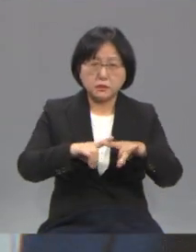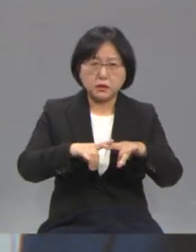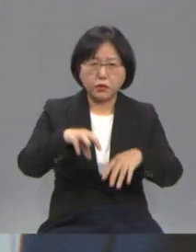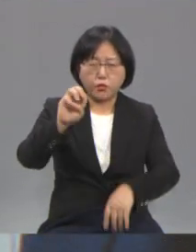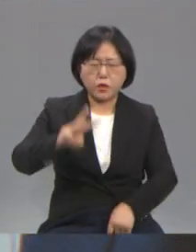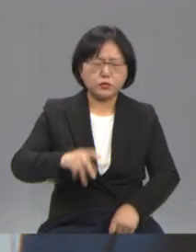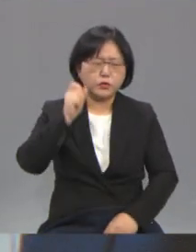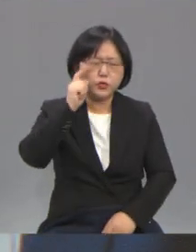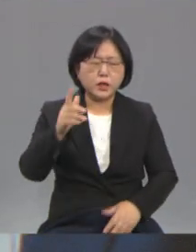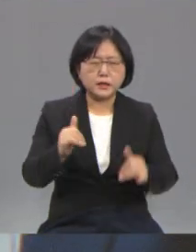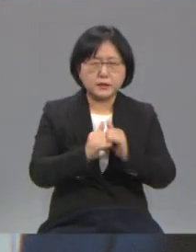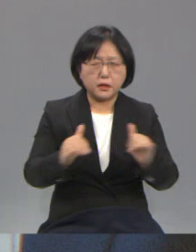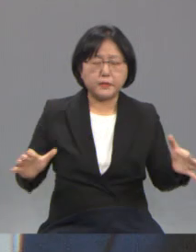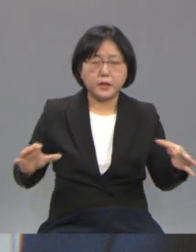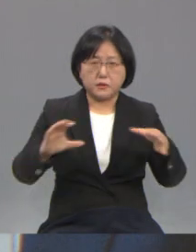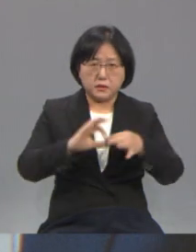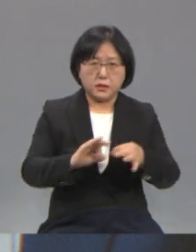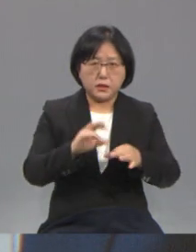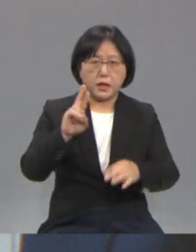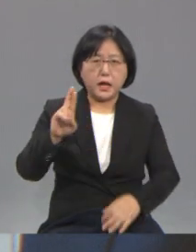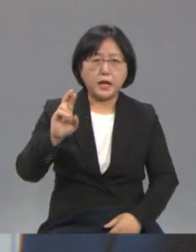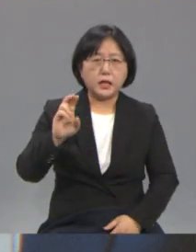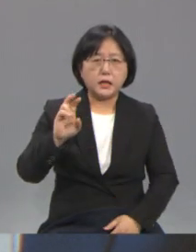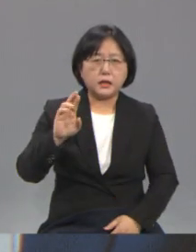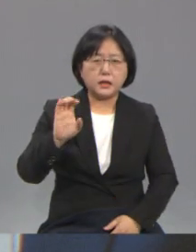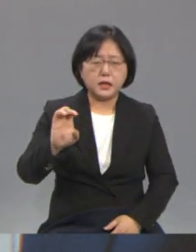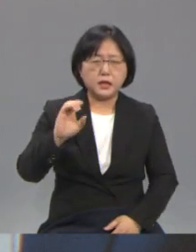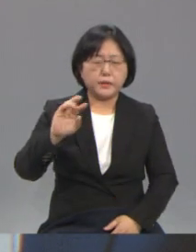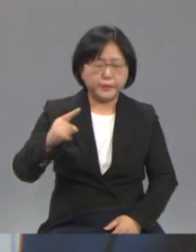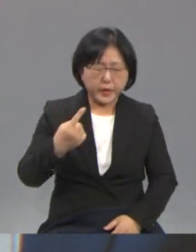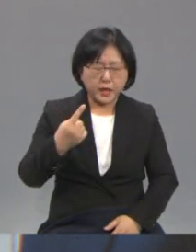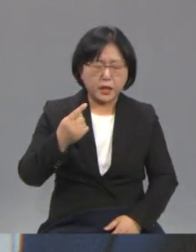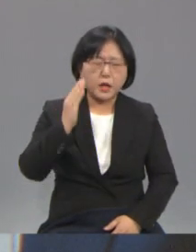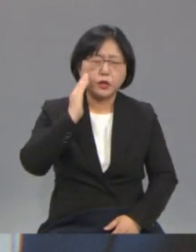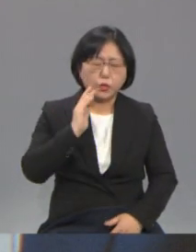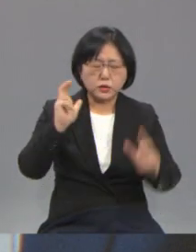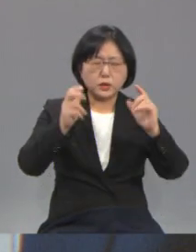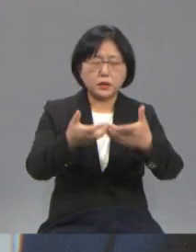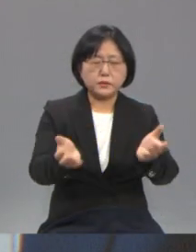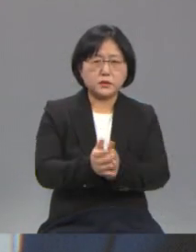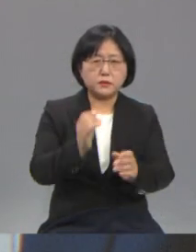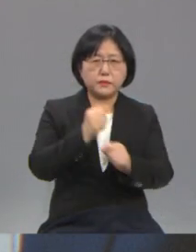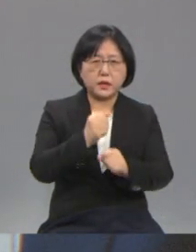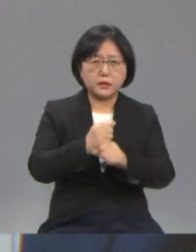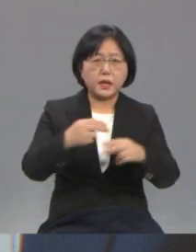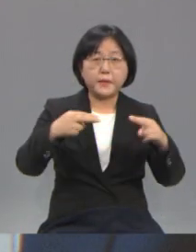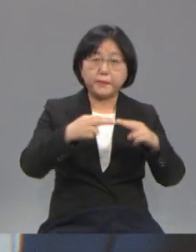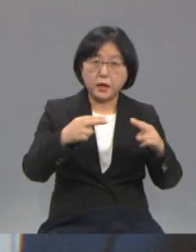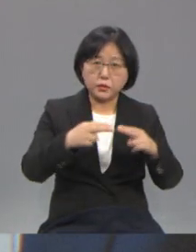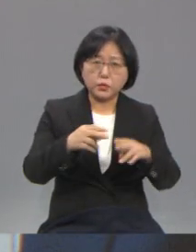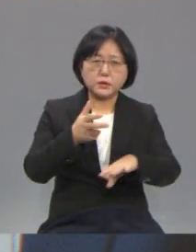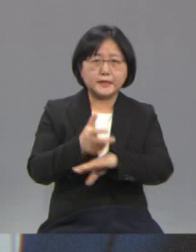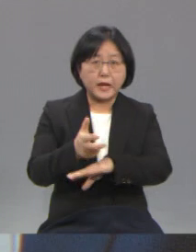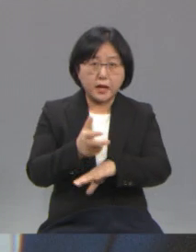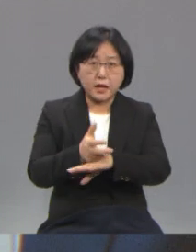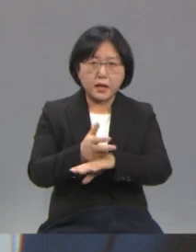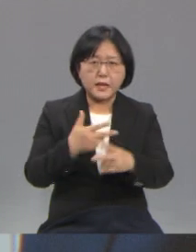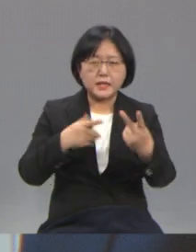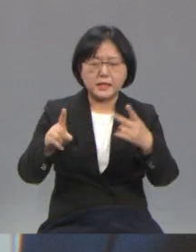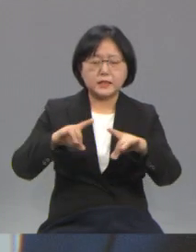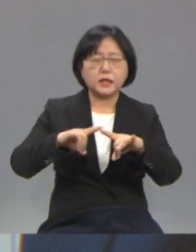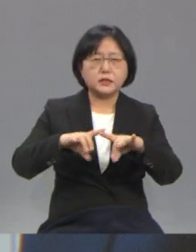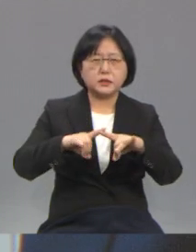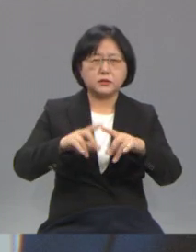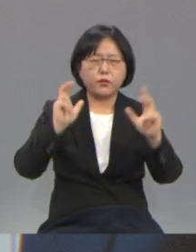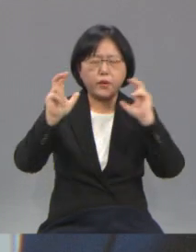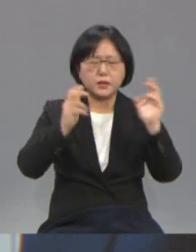광주의 우수 인력이 결합된 알리백 녹색 산다를 조성해 반도체 자동차 2차전지